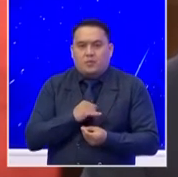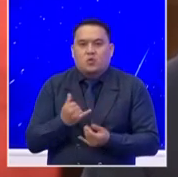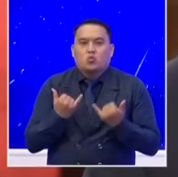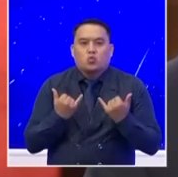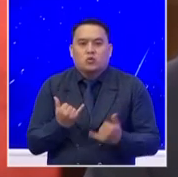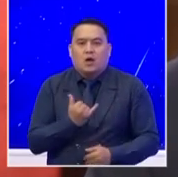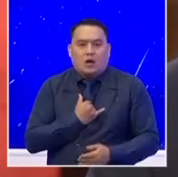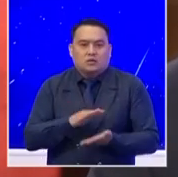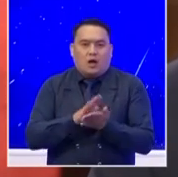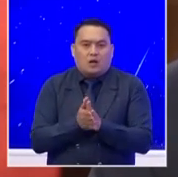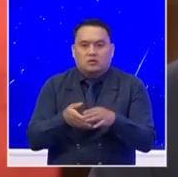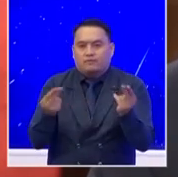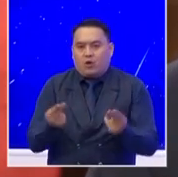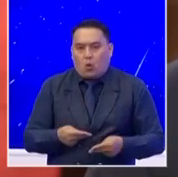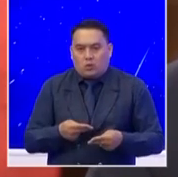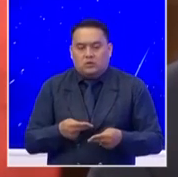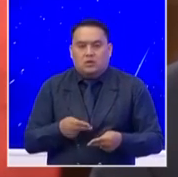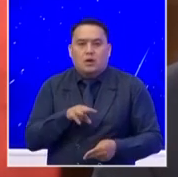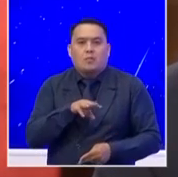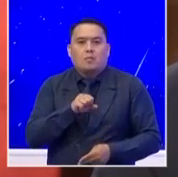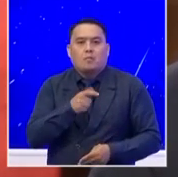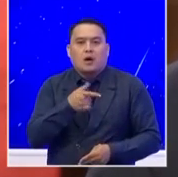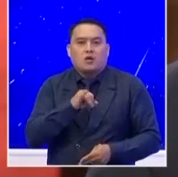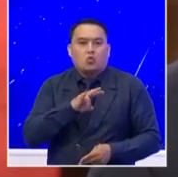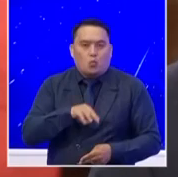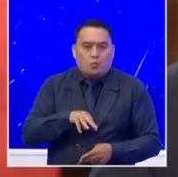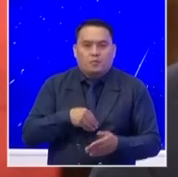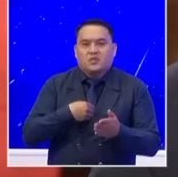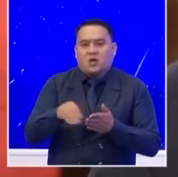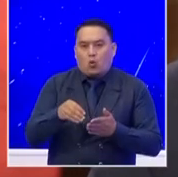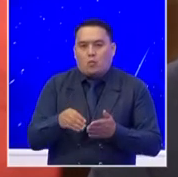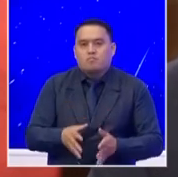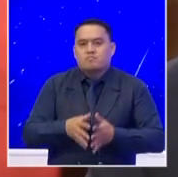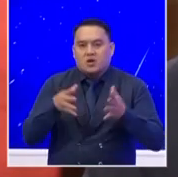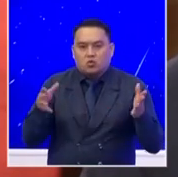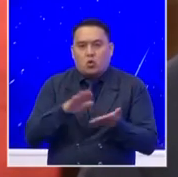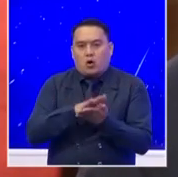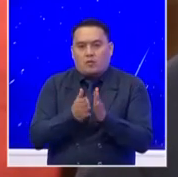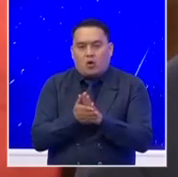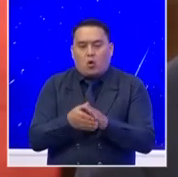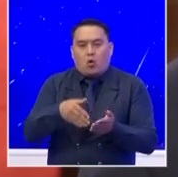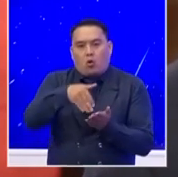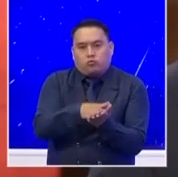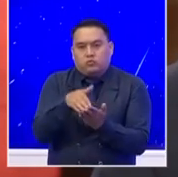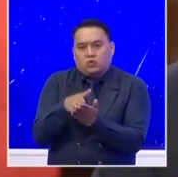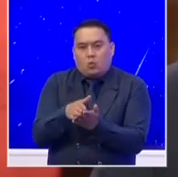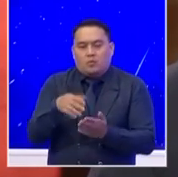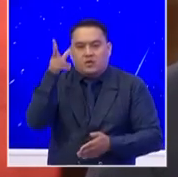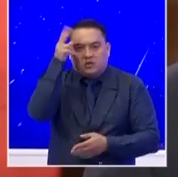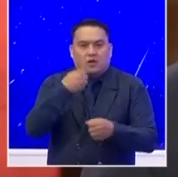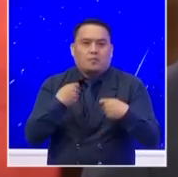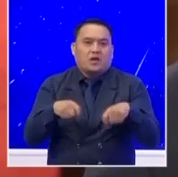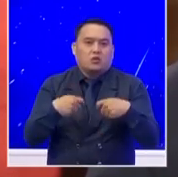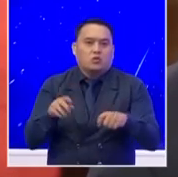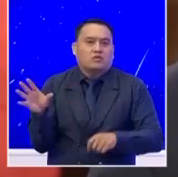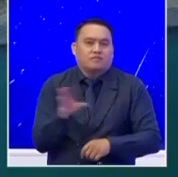нас заключены контракты с корпорацией «Магнум», которая закупила большой объем гречки и будет реализовываться